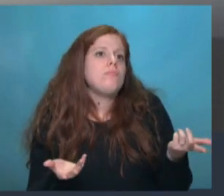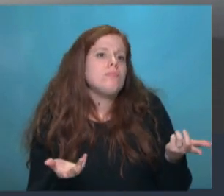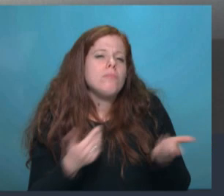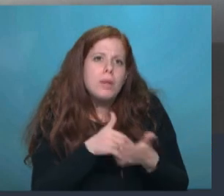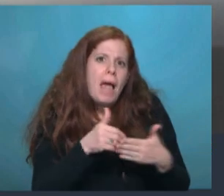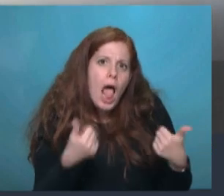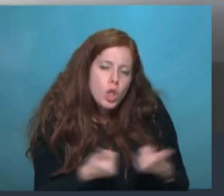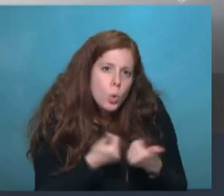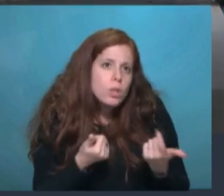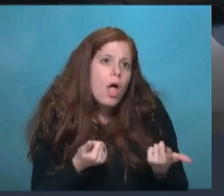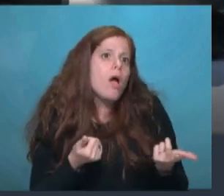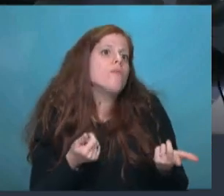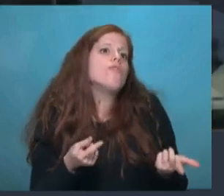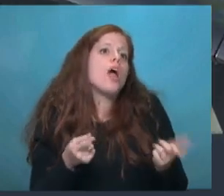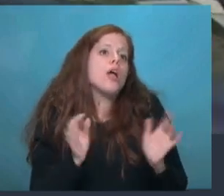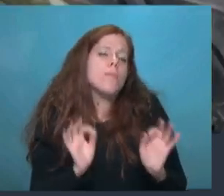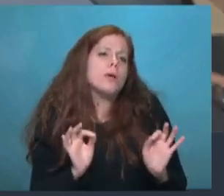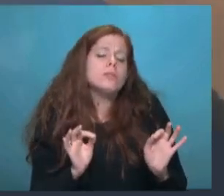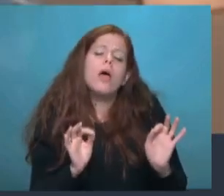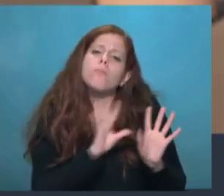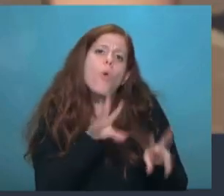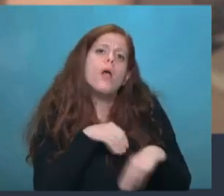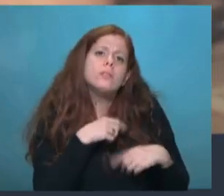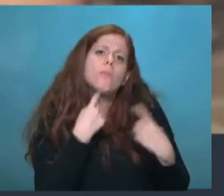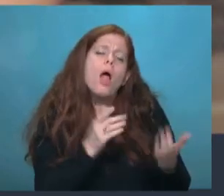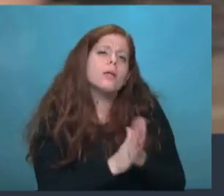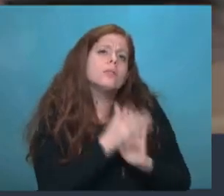במהלך התאונה, ולמעשה נתקלתי